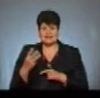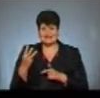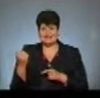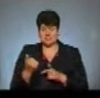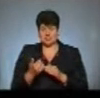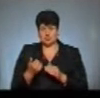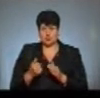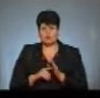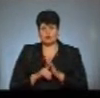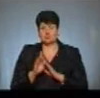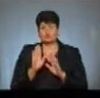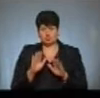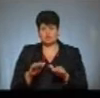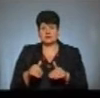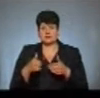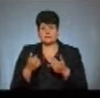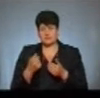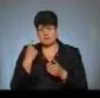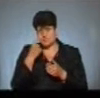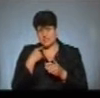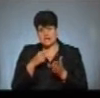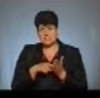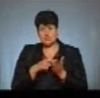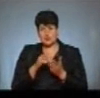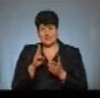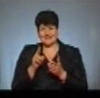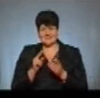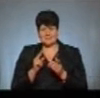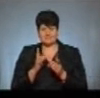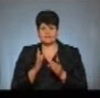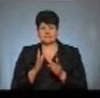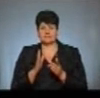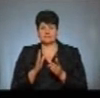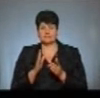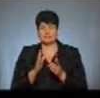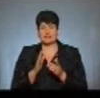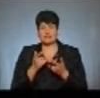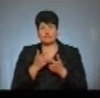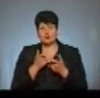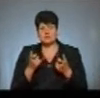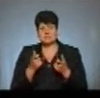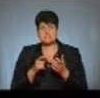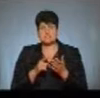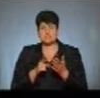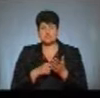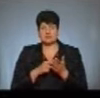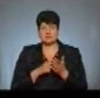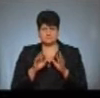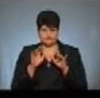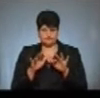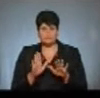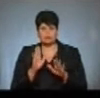її початку, буде на персональній сторінці, або, як ми говоримо, на інформаційній сторінці учасника,